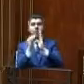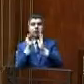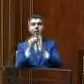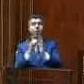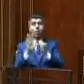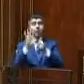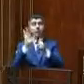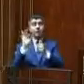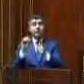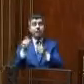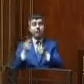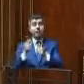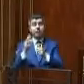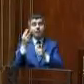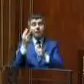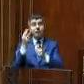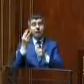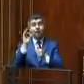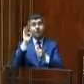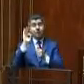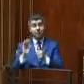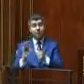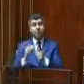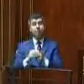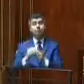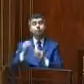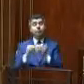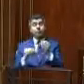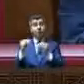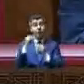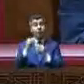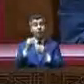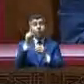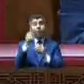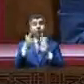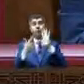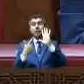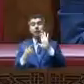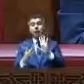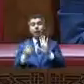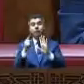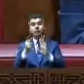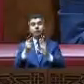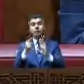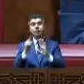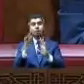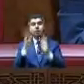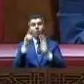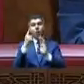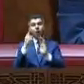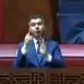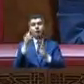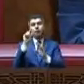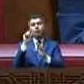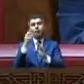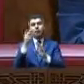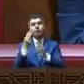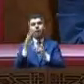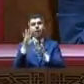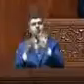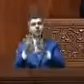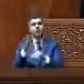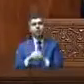من 60.3% سنة 2011 إلى 71.1% سنة